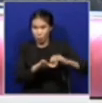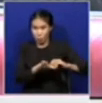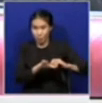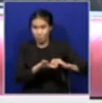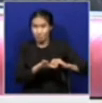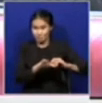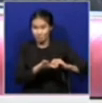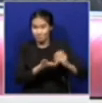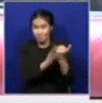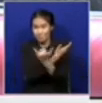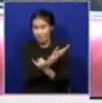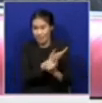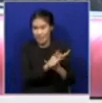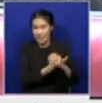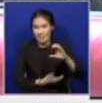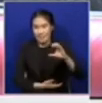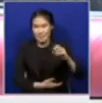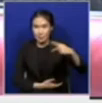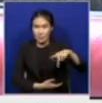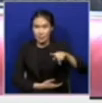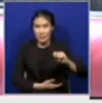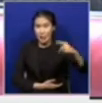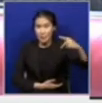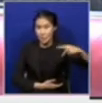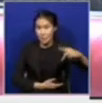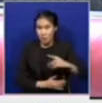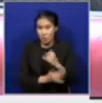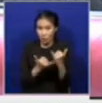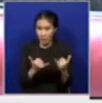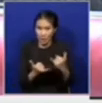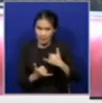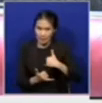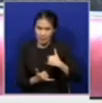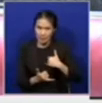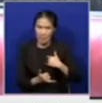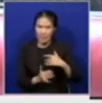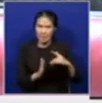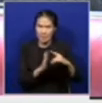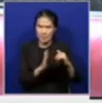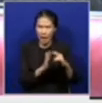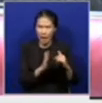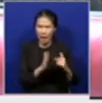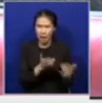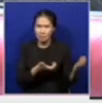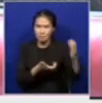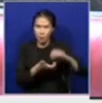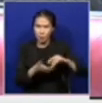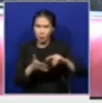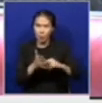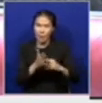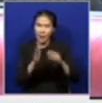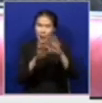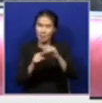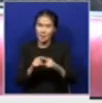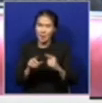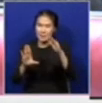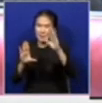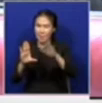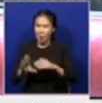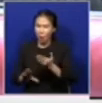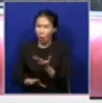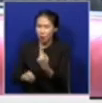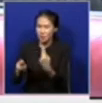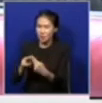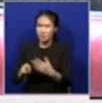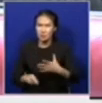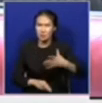คี CPTPP นี้จะทำให้ยาสามัญขึ้นทะเบียนได้ช้าเนื่องจ